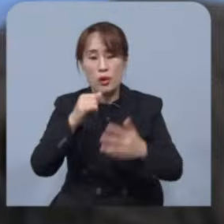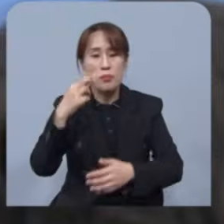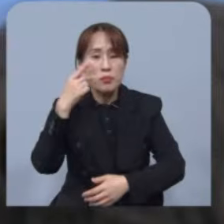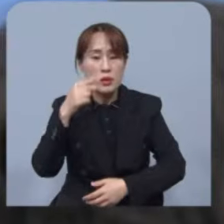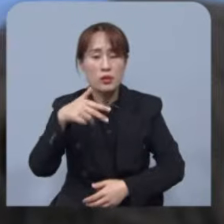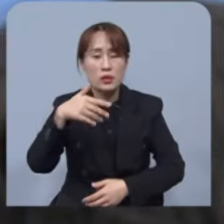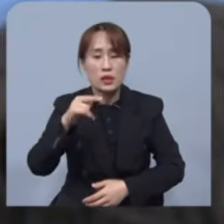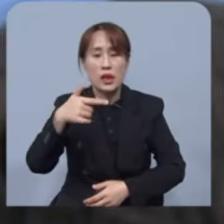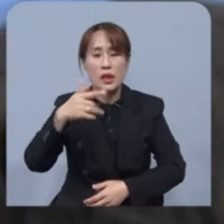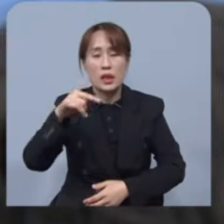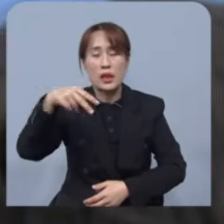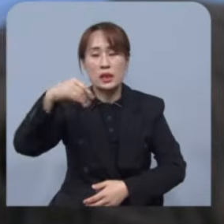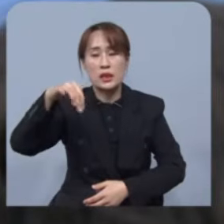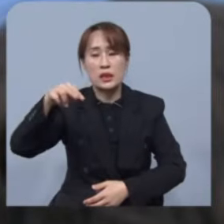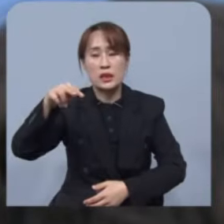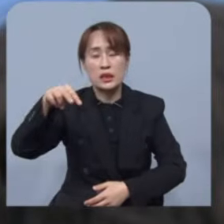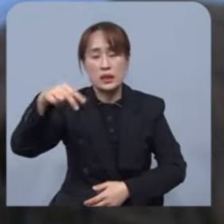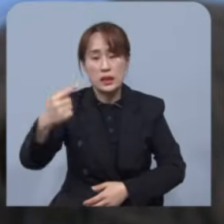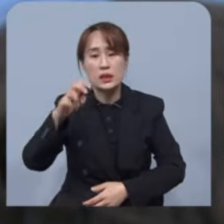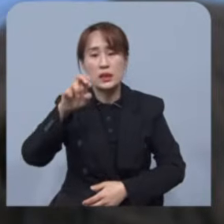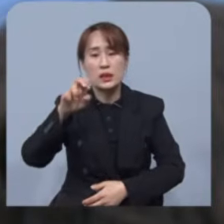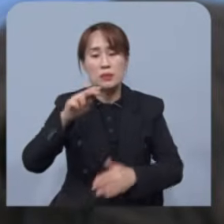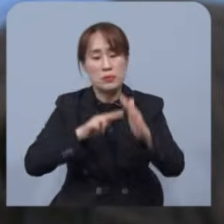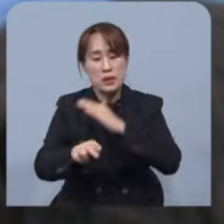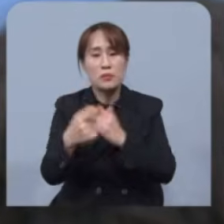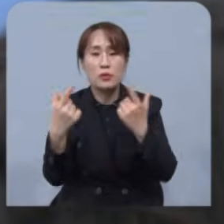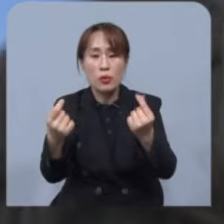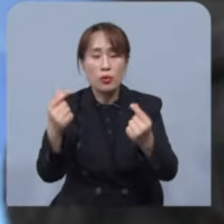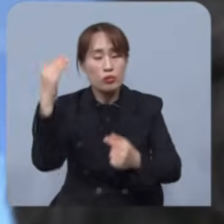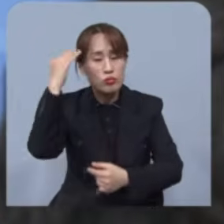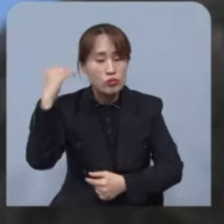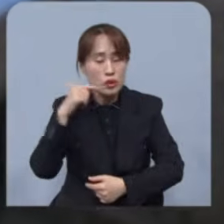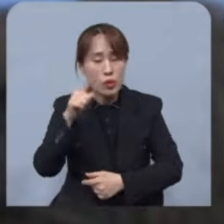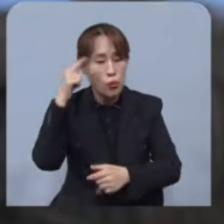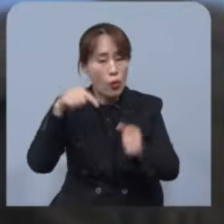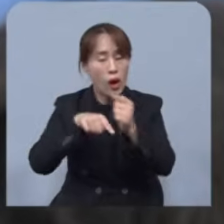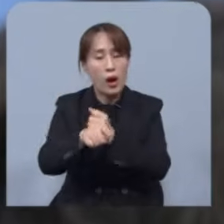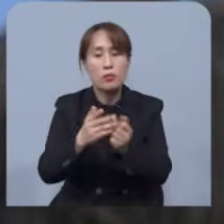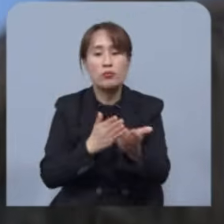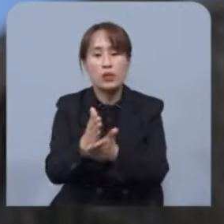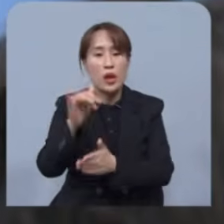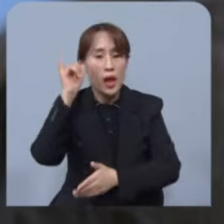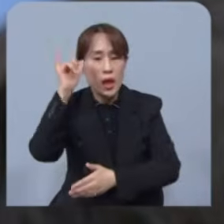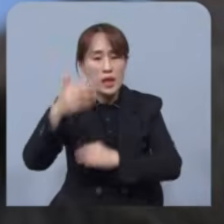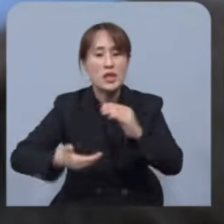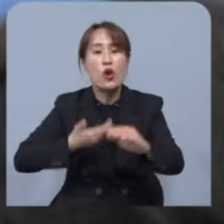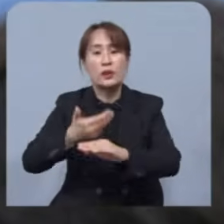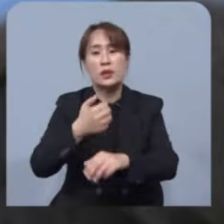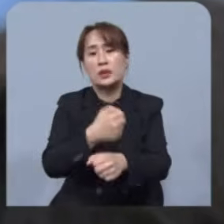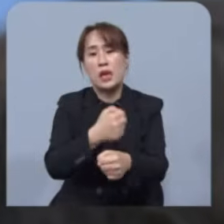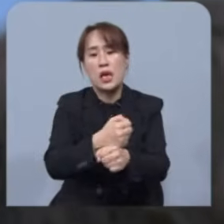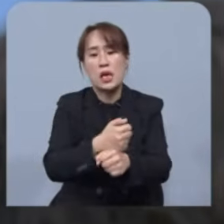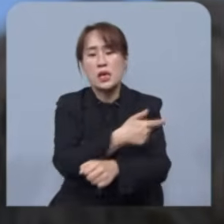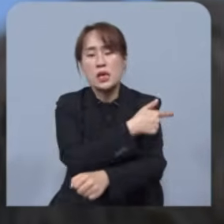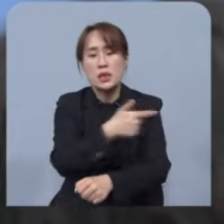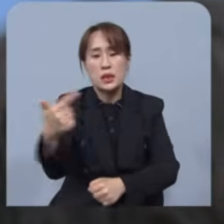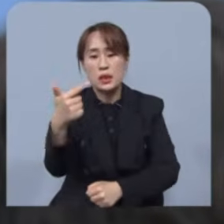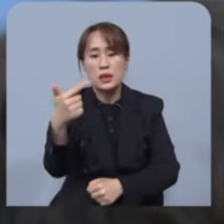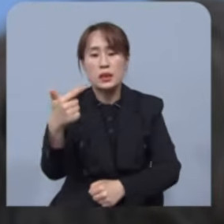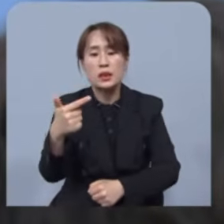미국의 제네시스 미션과 동일하게 우리의 어떤 과학 기술 분야의 AI 혁신을 하겠다라는 큰